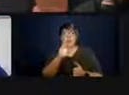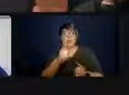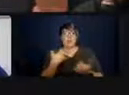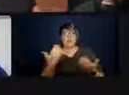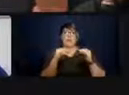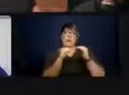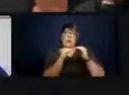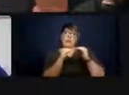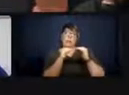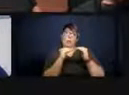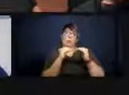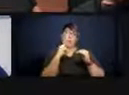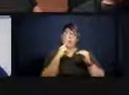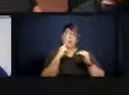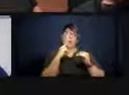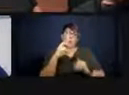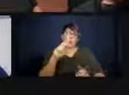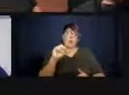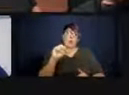عندما نتحدث عن